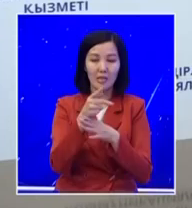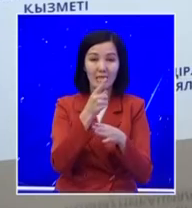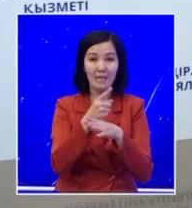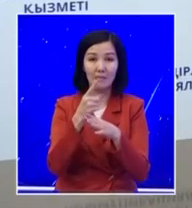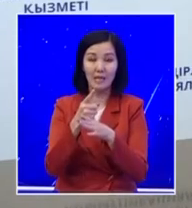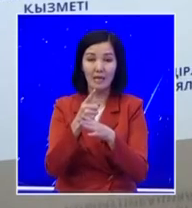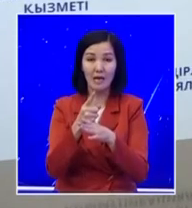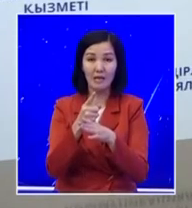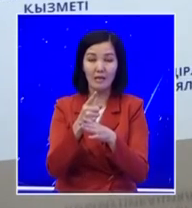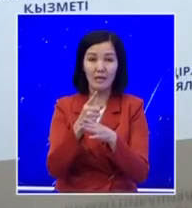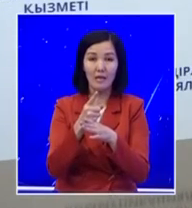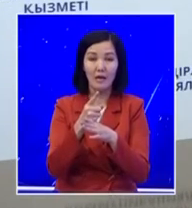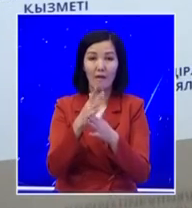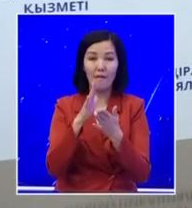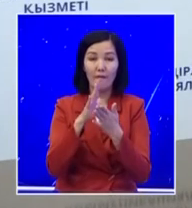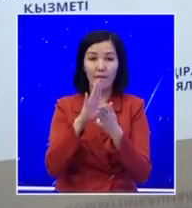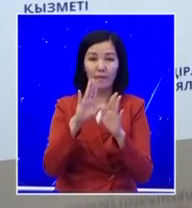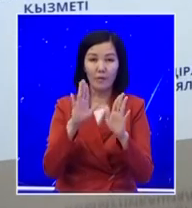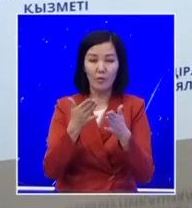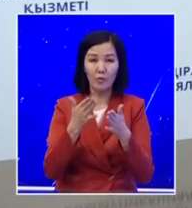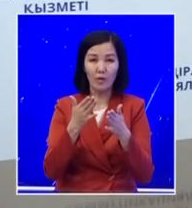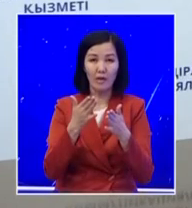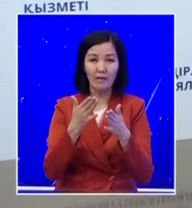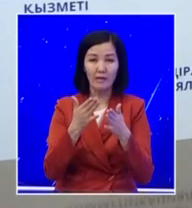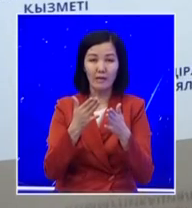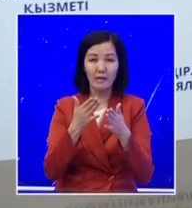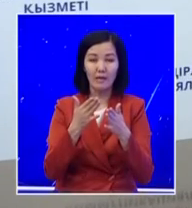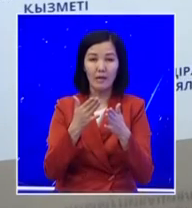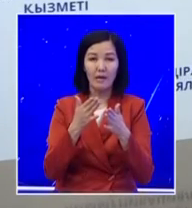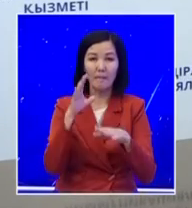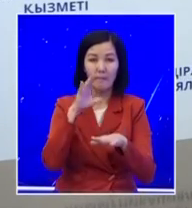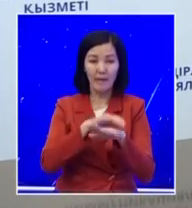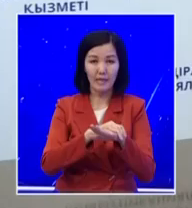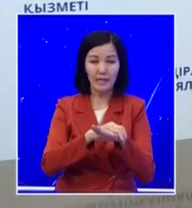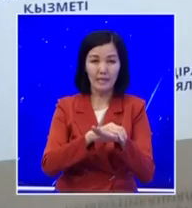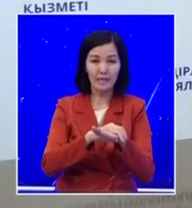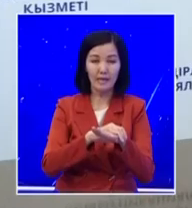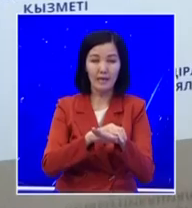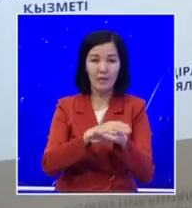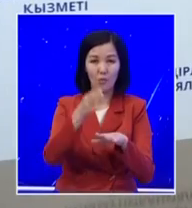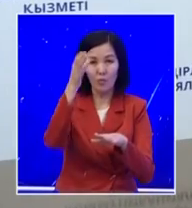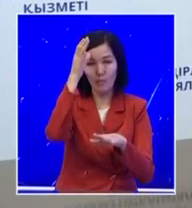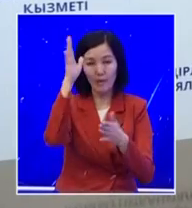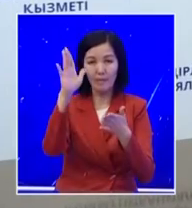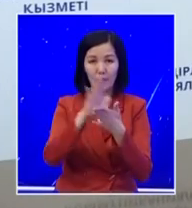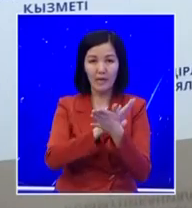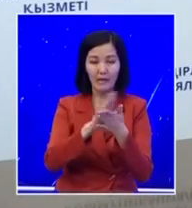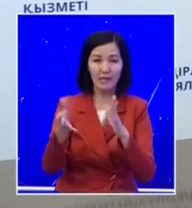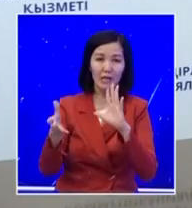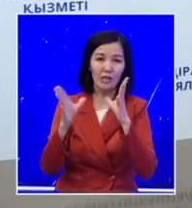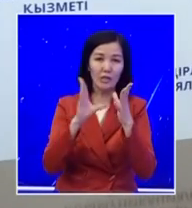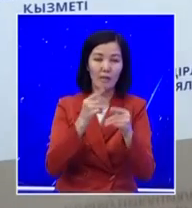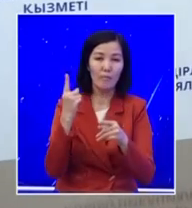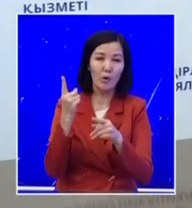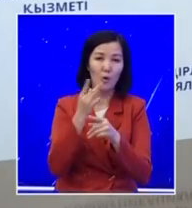салынған заттарды пайдаланып отырған болса, онда баланың білім беру грантына да жалпы ұлттық